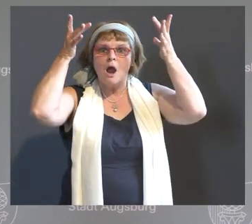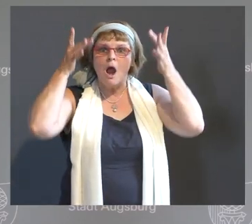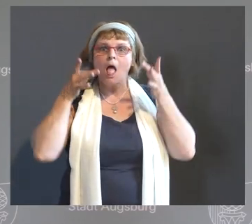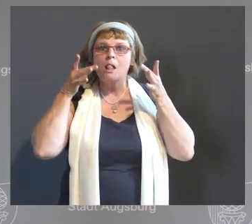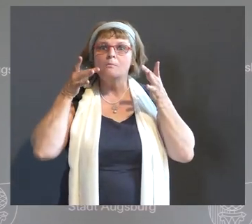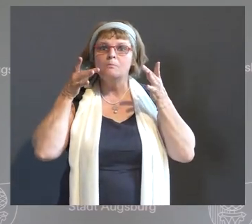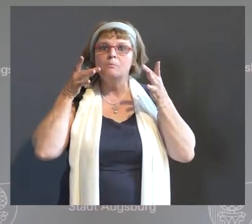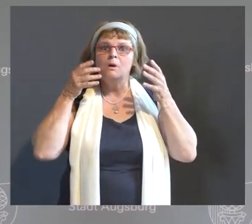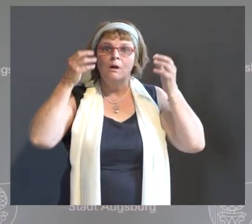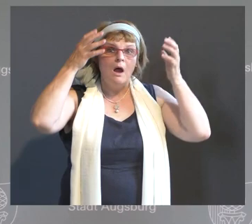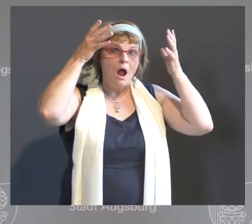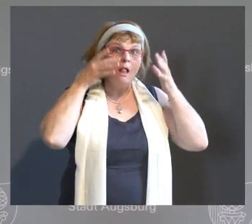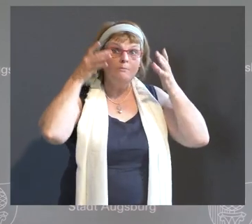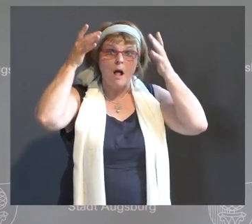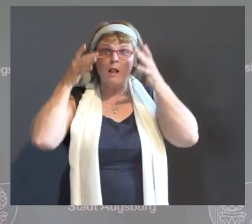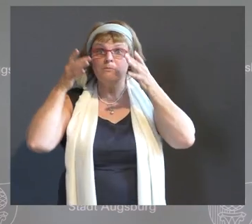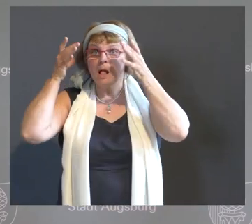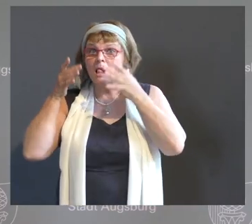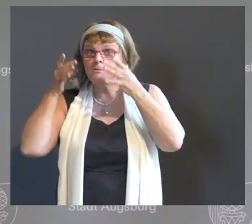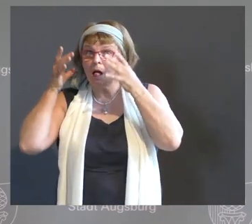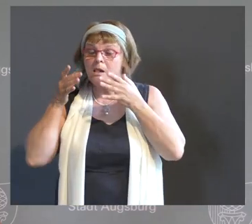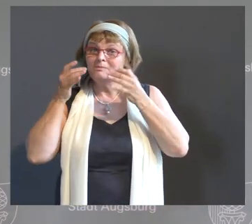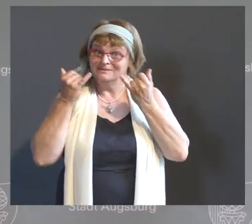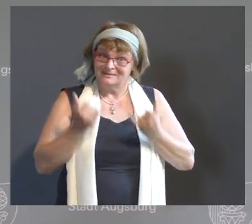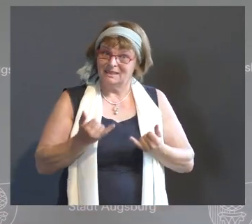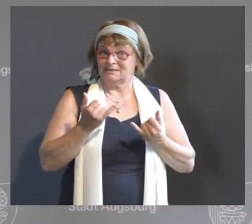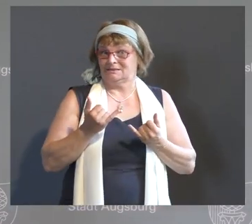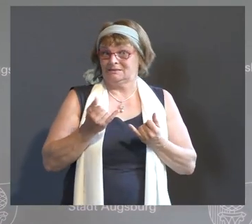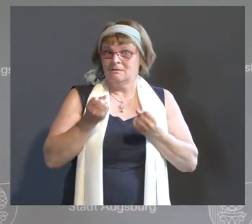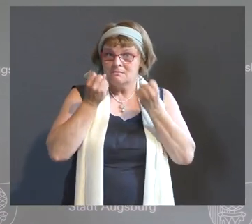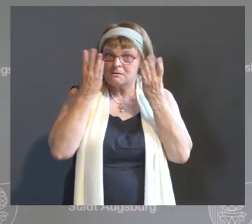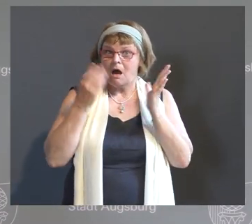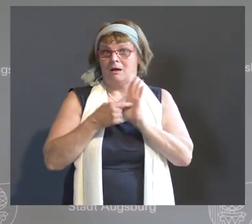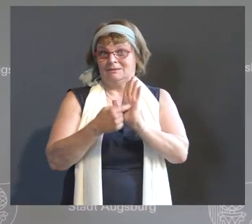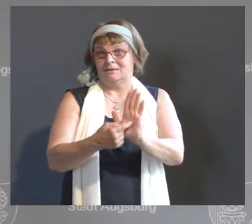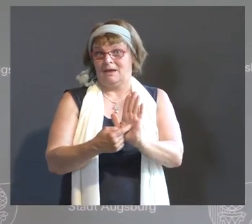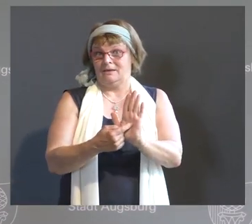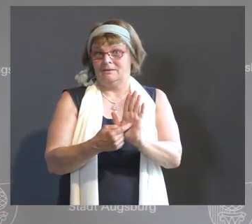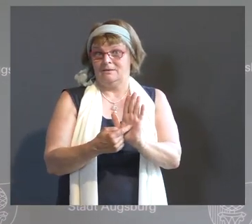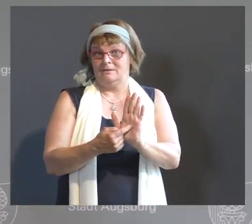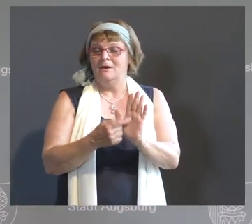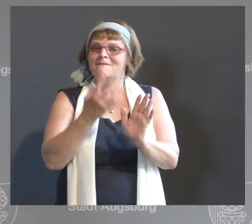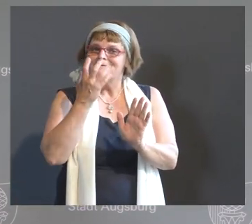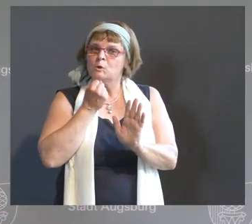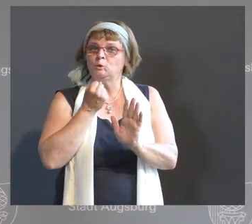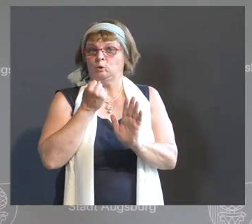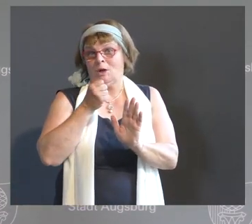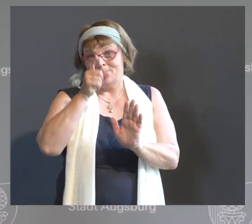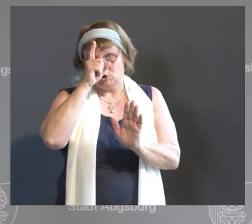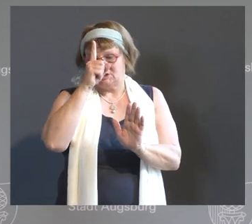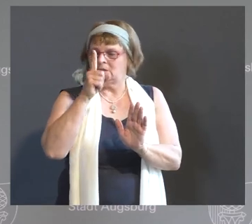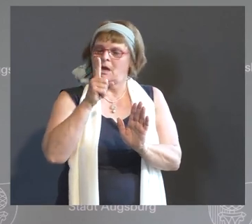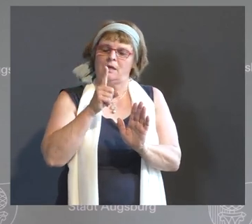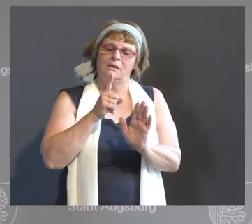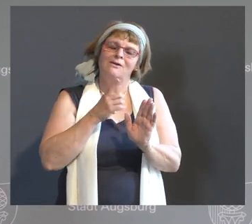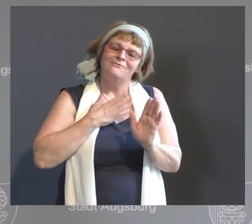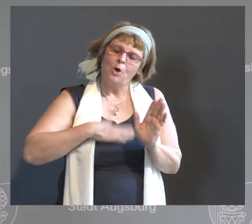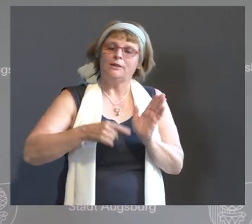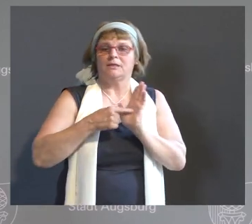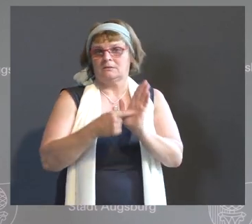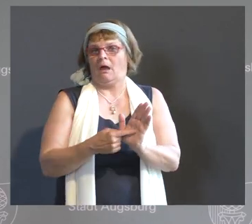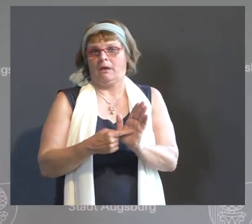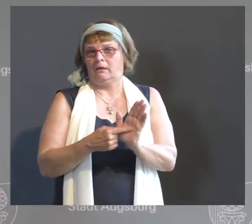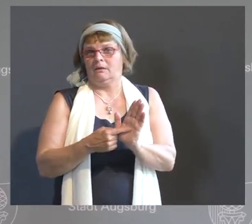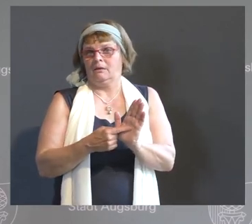eine halbe Stunde bis zur Räumung. Man hat angezeigt, dass man defensiv und eine Deeskalation möchte. Mehr kann eine Polizei, die einen Rettungseinsatz